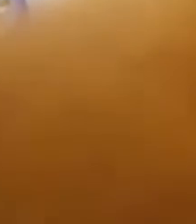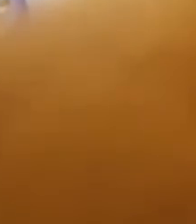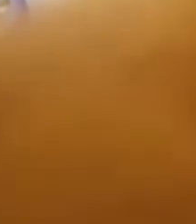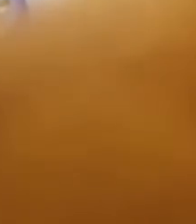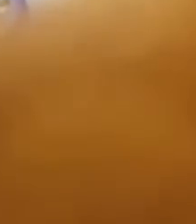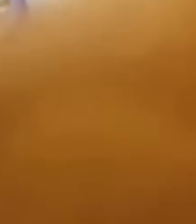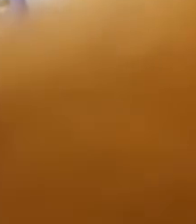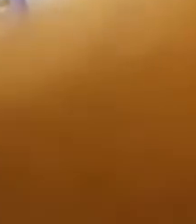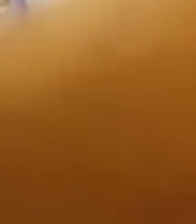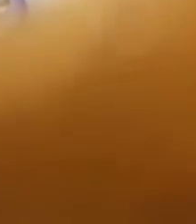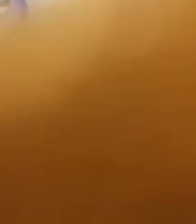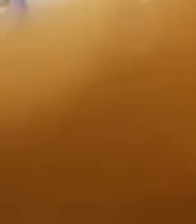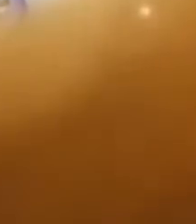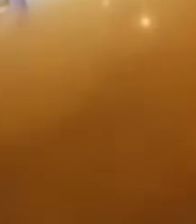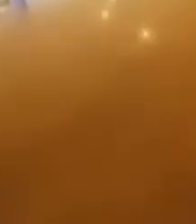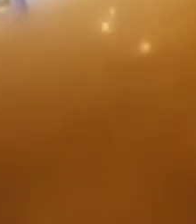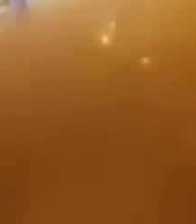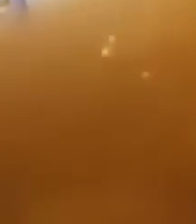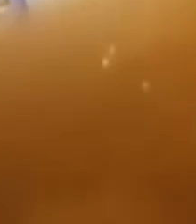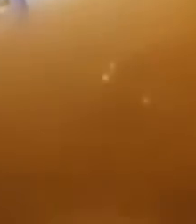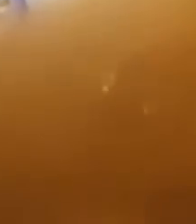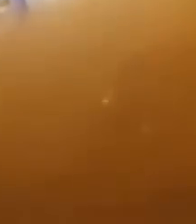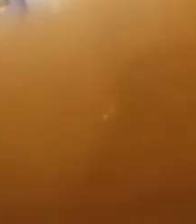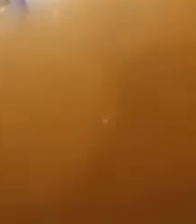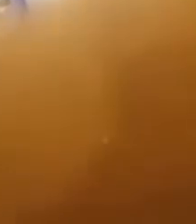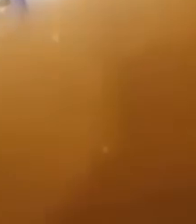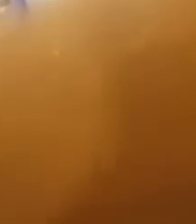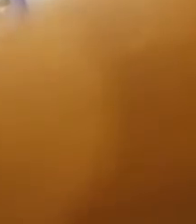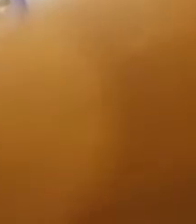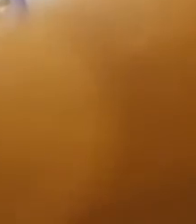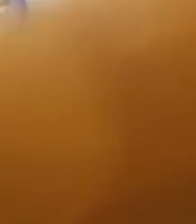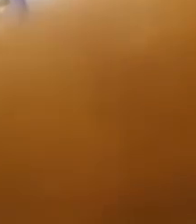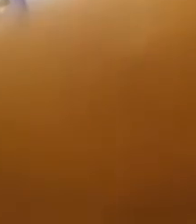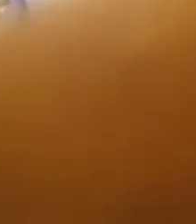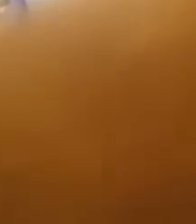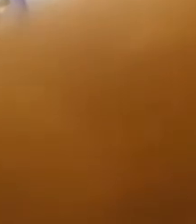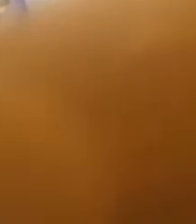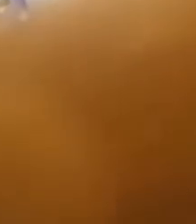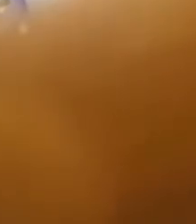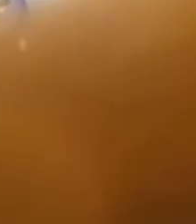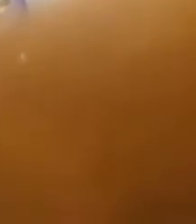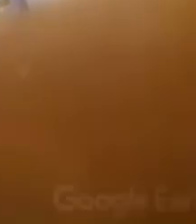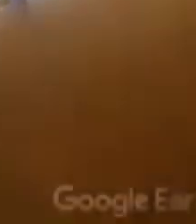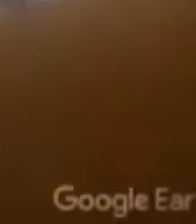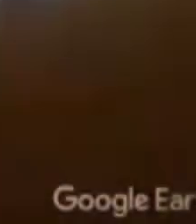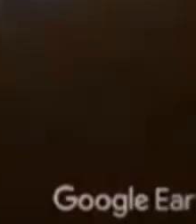ระเจ้าอยู่หัวมหาวชิราลงกรณ์บดินทรเทพยวรางกูร